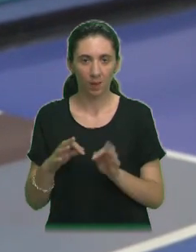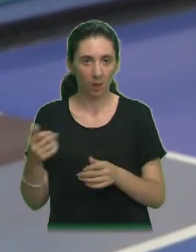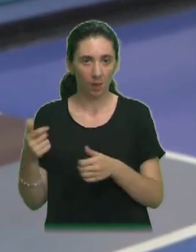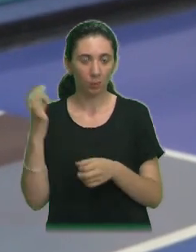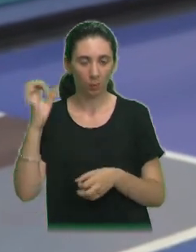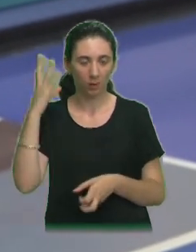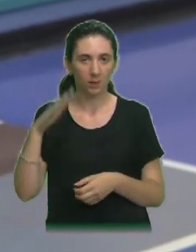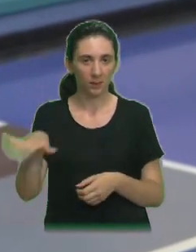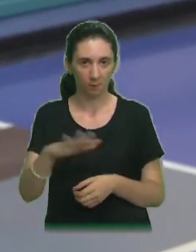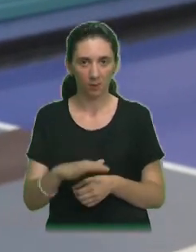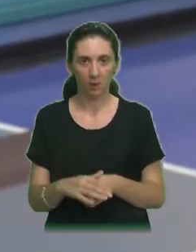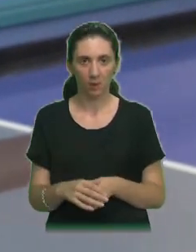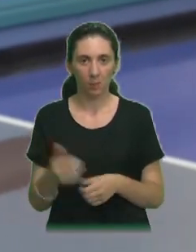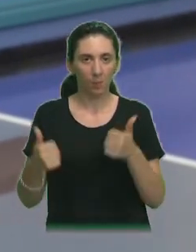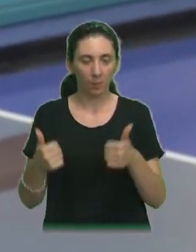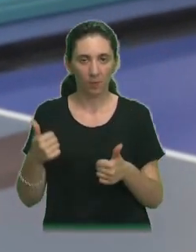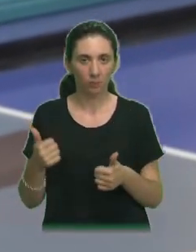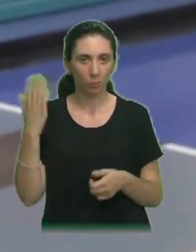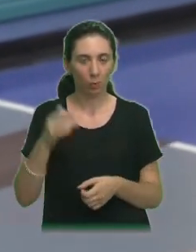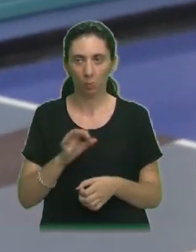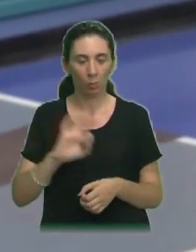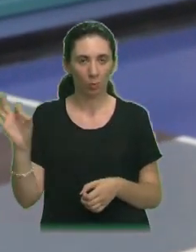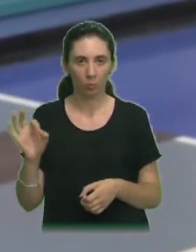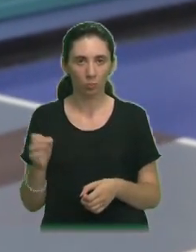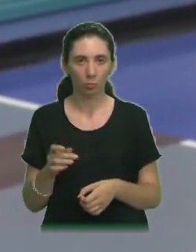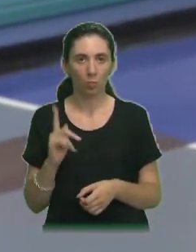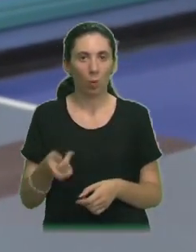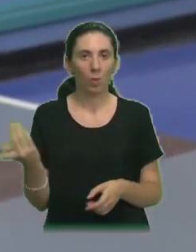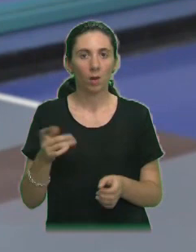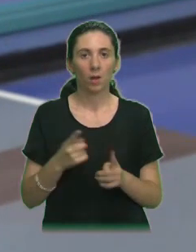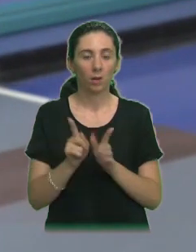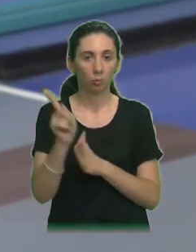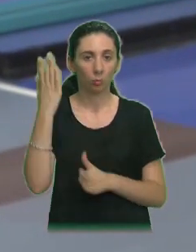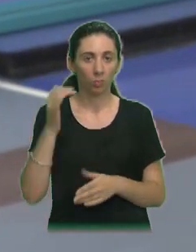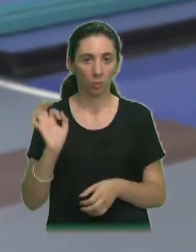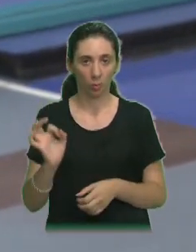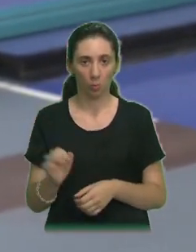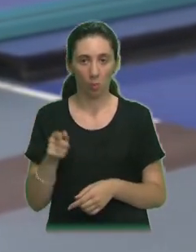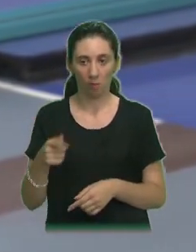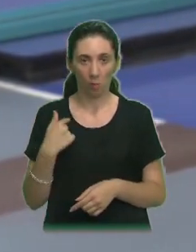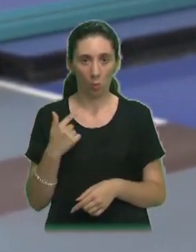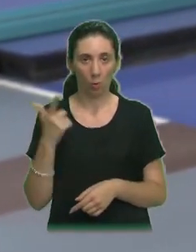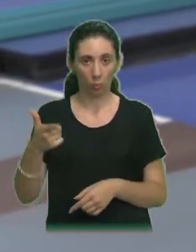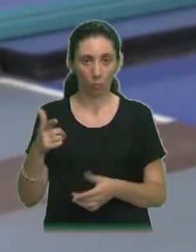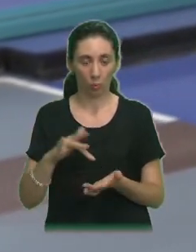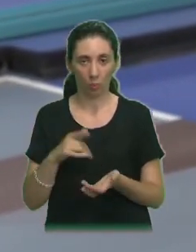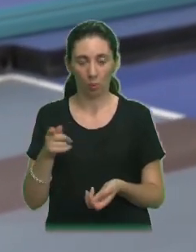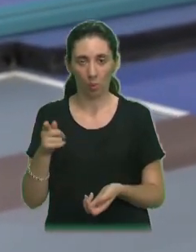bilo fantastično, mislim mora biti kad su rezultati bili dobri. Ovo je moje drugo europsko